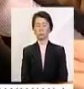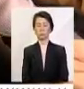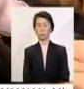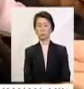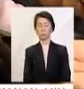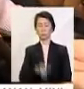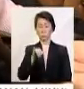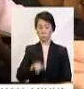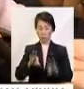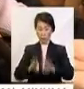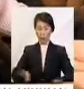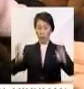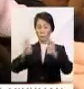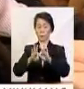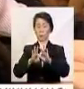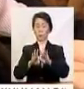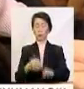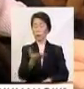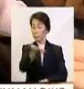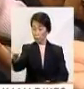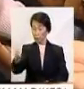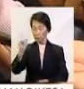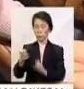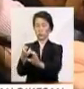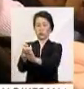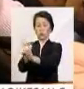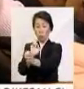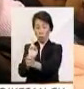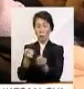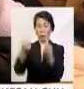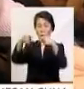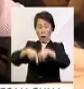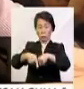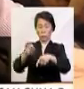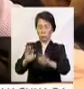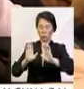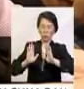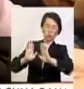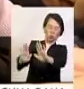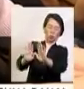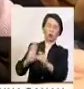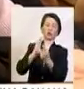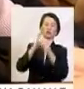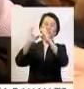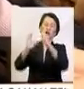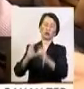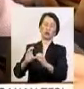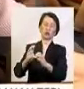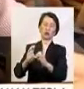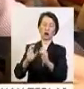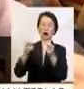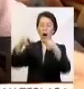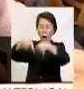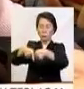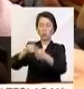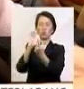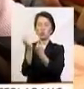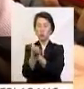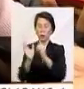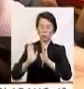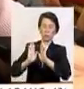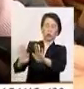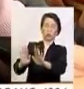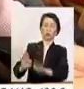Yang penting mereka mesti meninggalkan UMNO dan menolak budaya UMNO dan